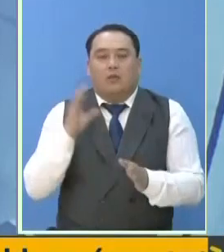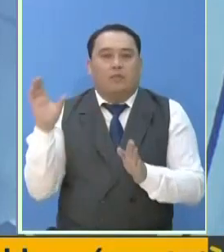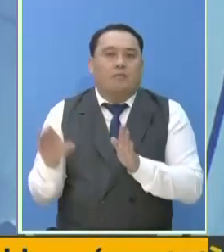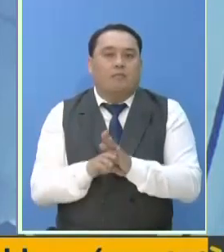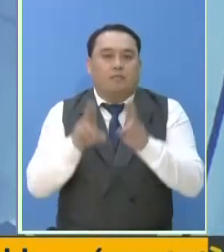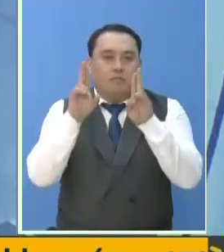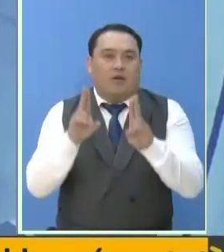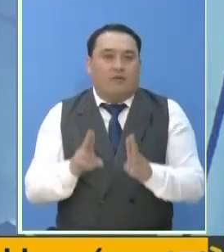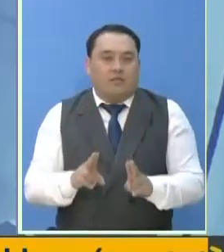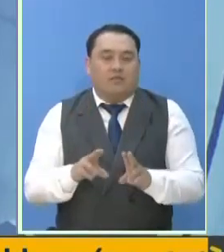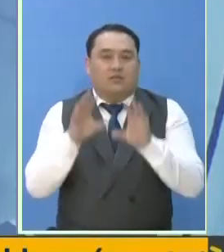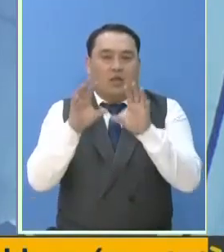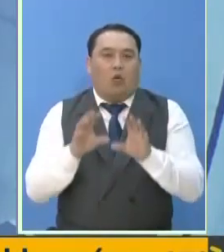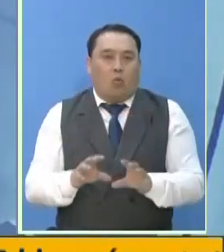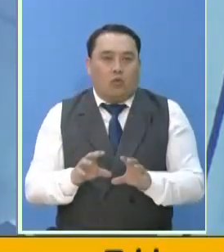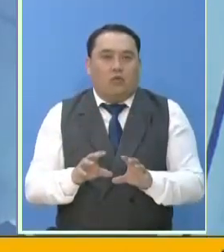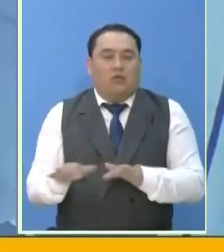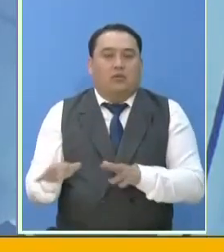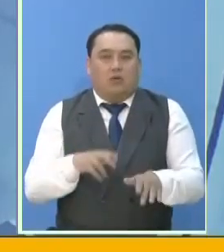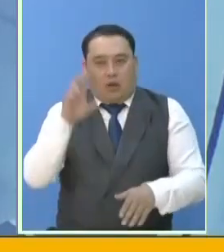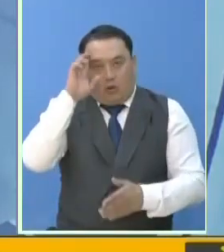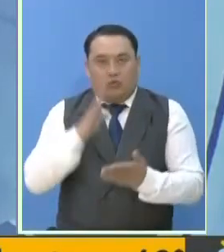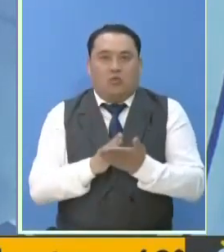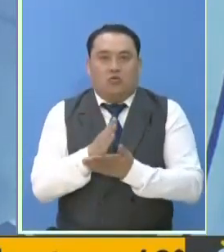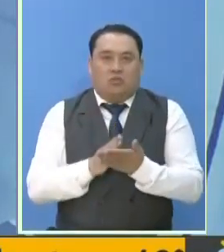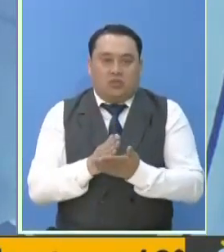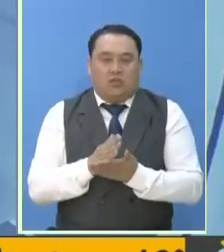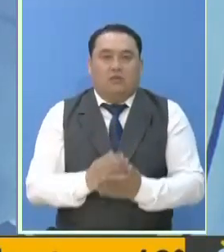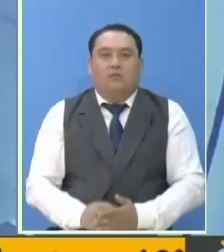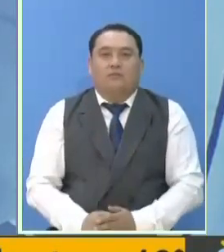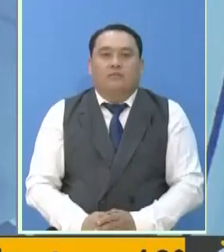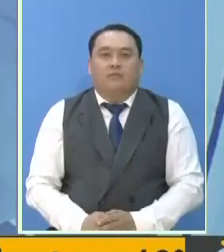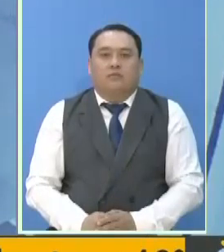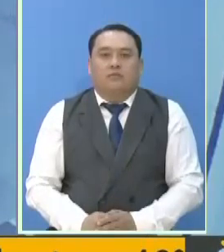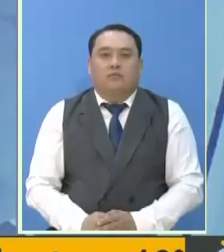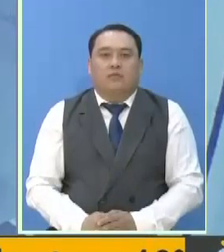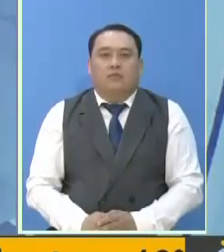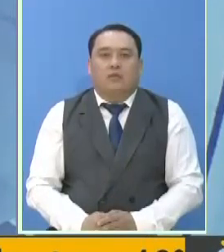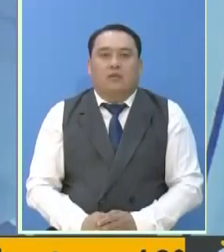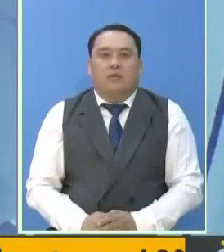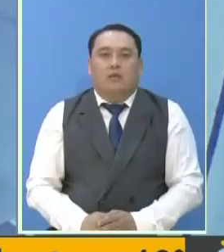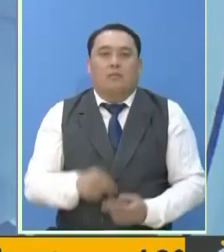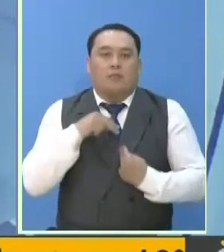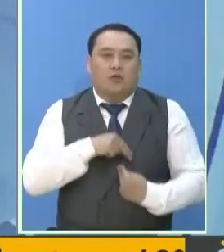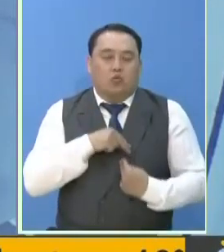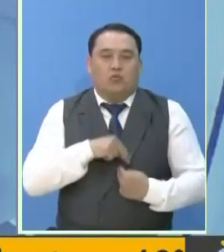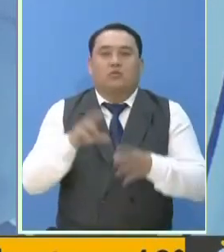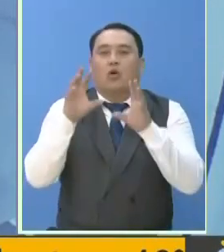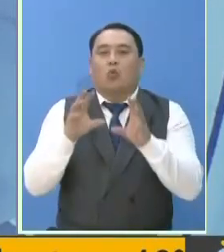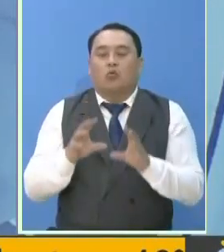права, законные права действующих государственных служащих. То есть сокращению не подлежат по трудовому